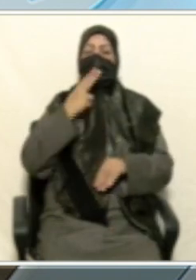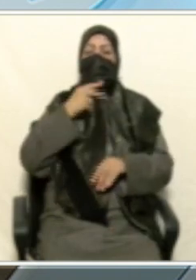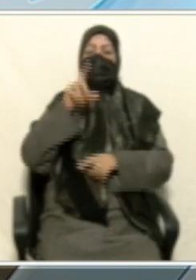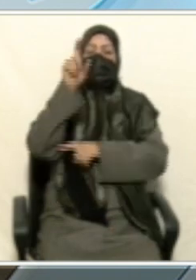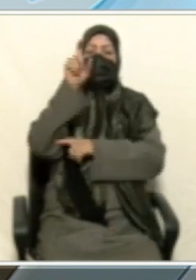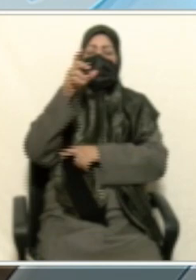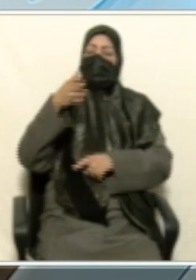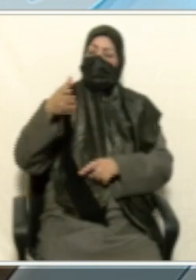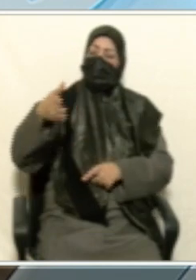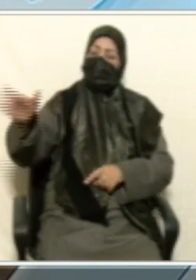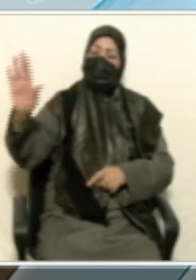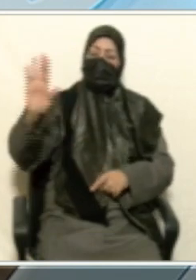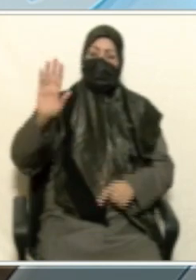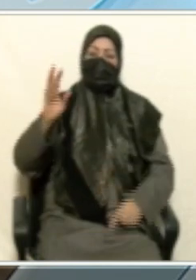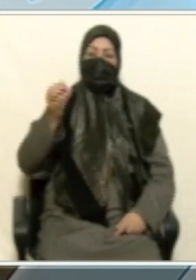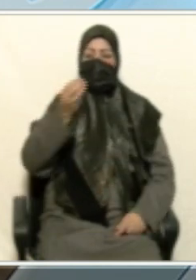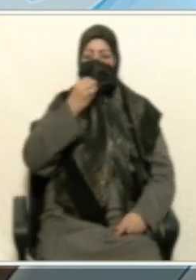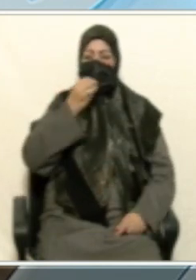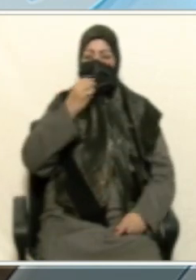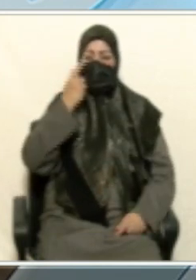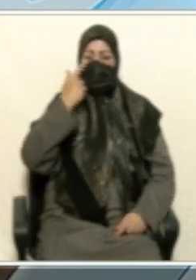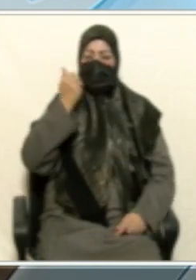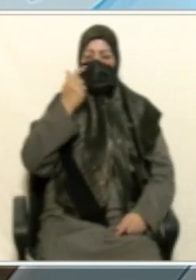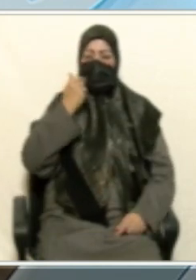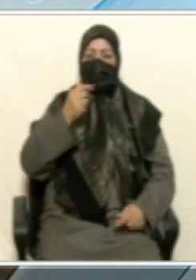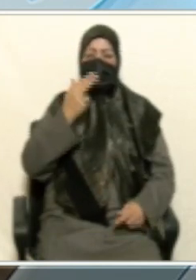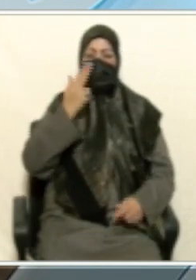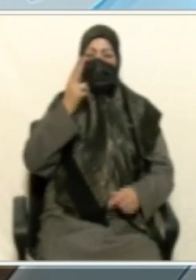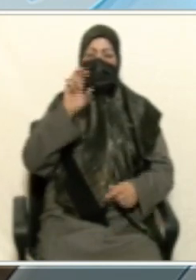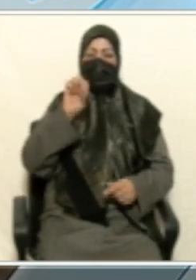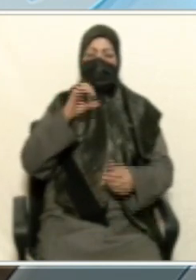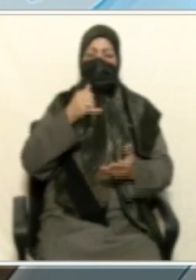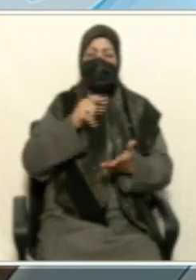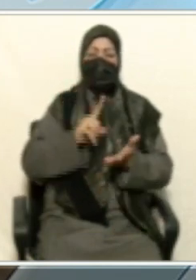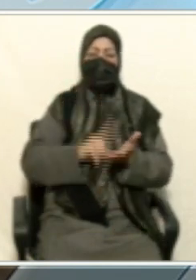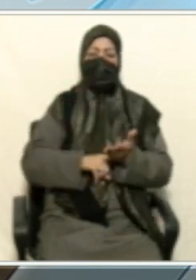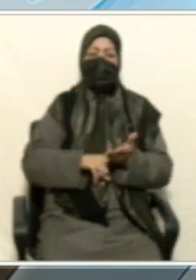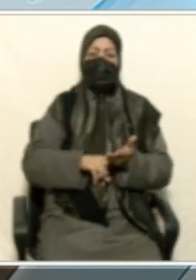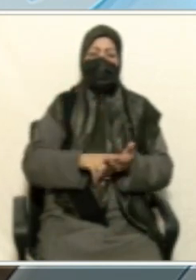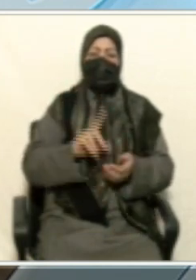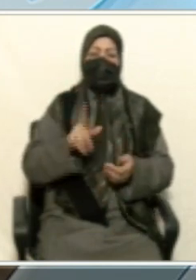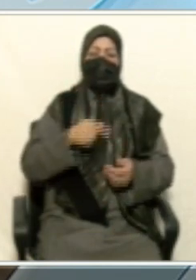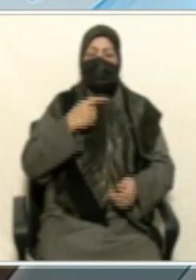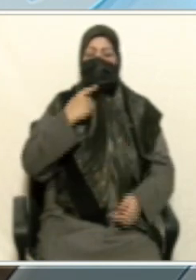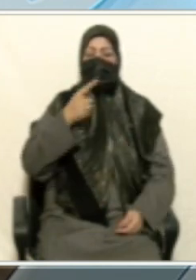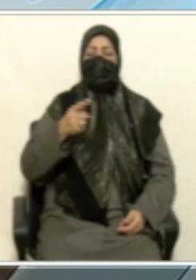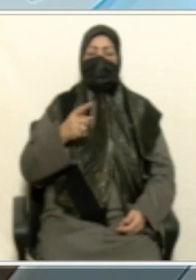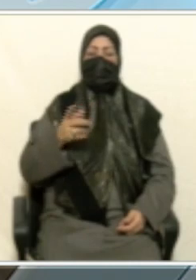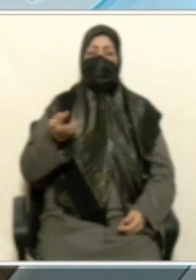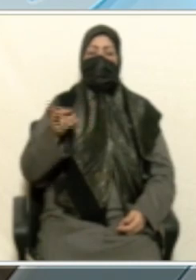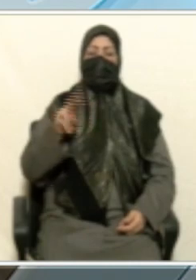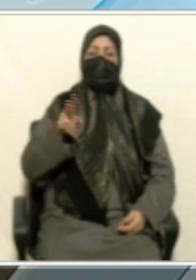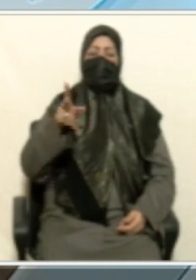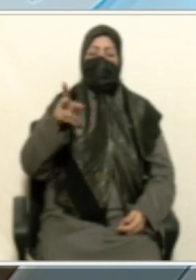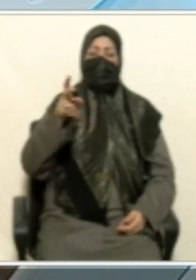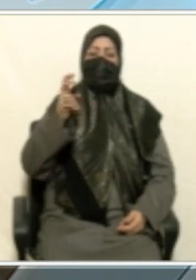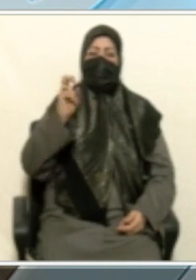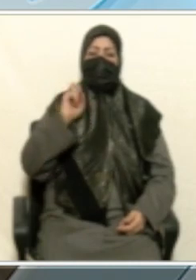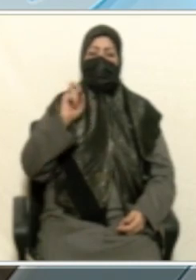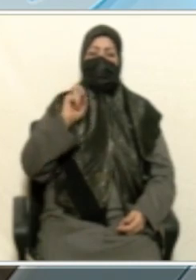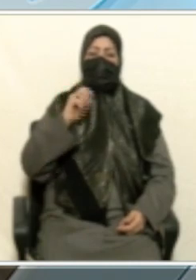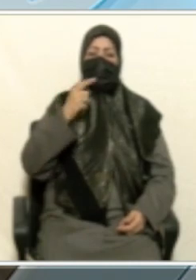ثوما. وليس المراد البصل والثوم فقط لا، ولكن المراد أنه أكل شيئا يخرج